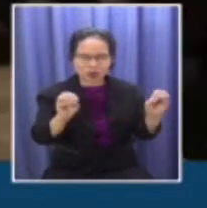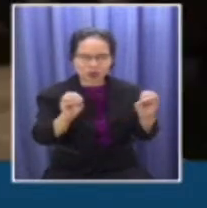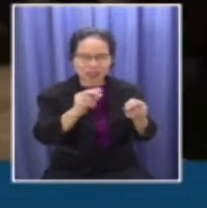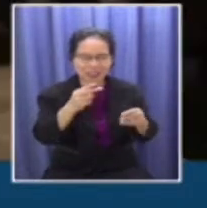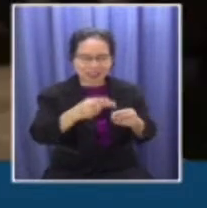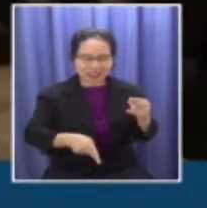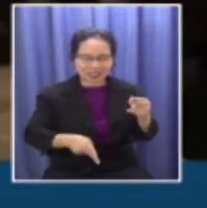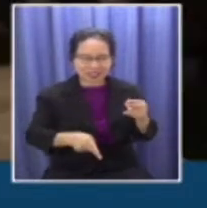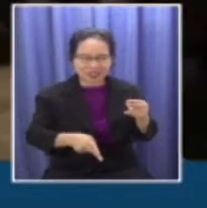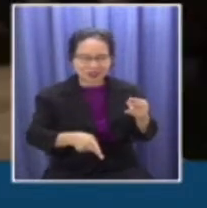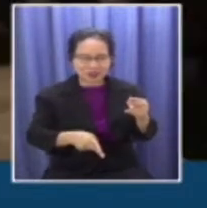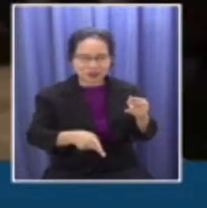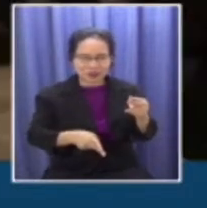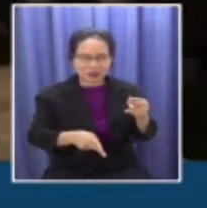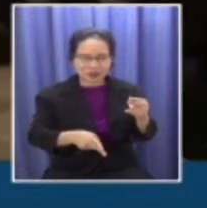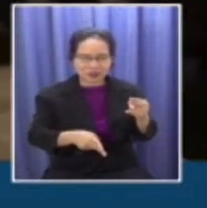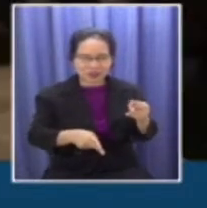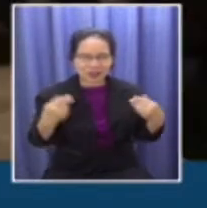ne akokɔ no